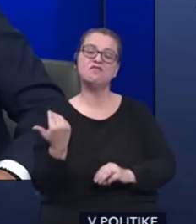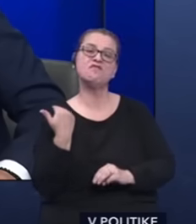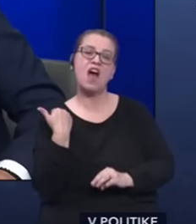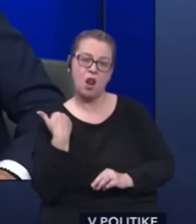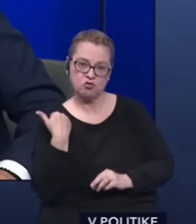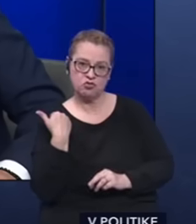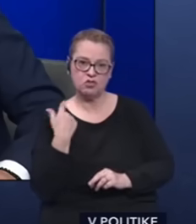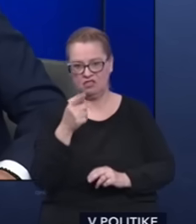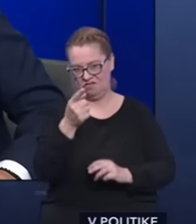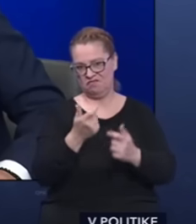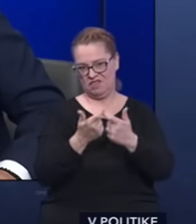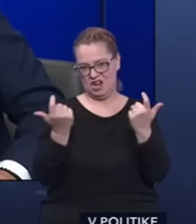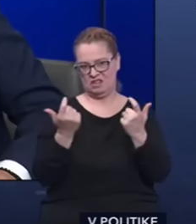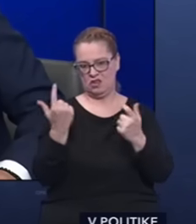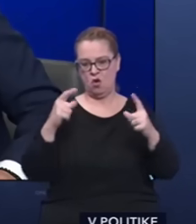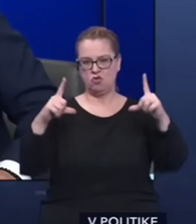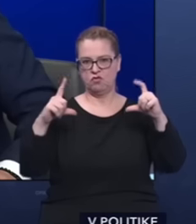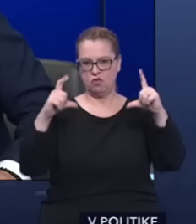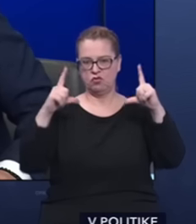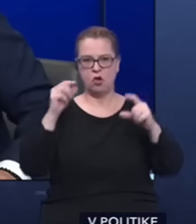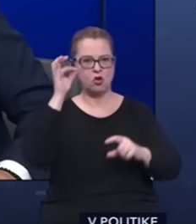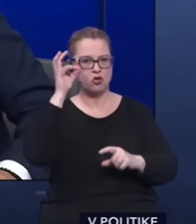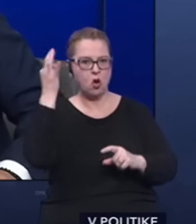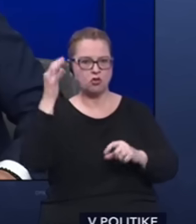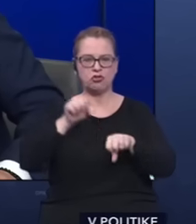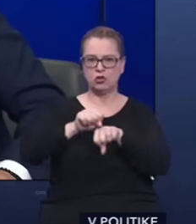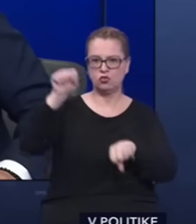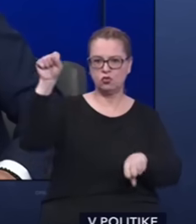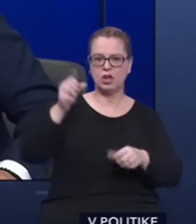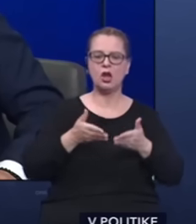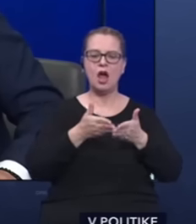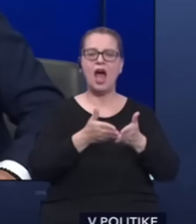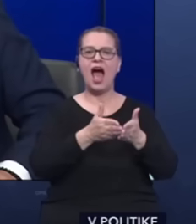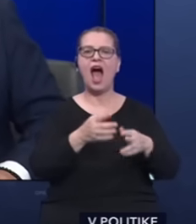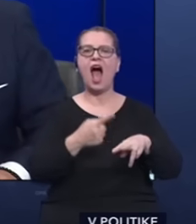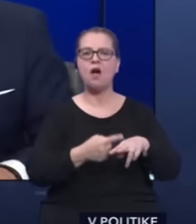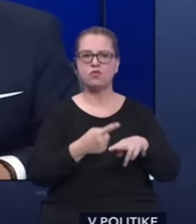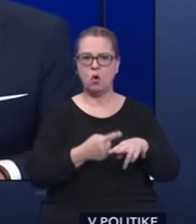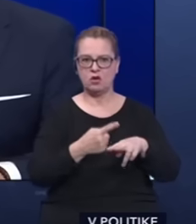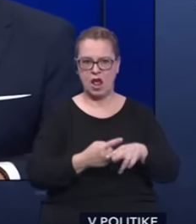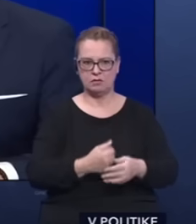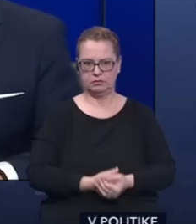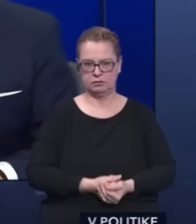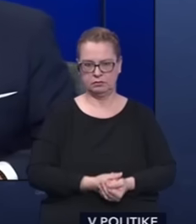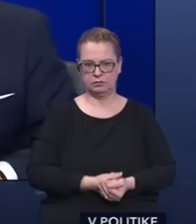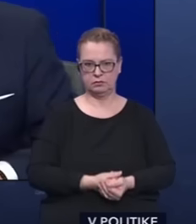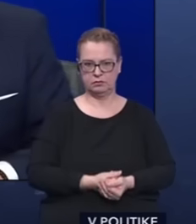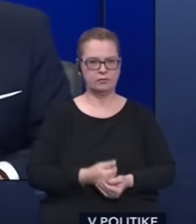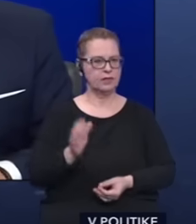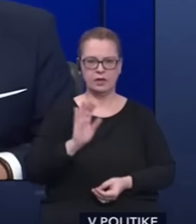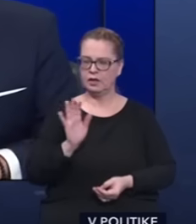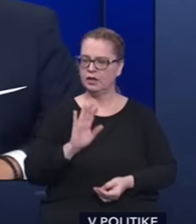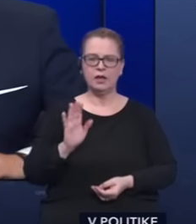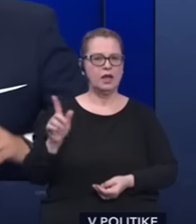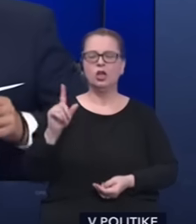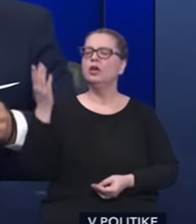bude zrejmá z fotky Korčoka a Sulika na Aurore, kde sa plazili. Dobre, poďme k tomu, čo ste